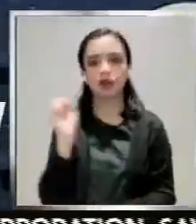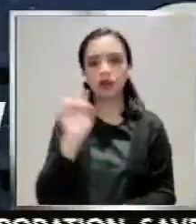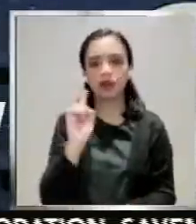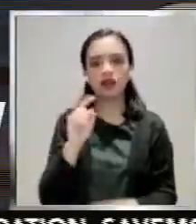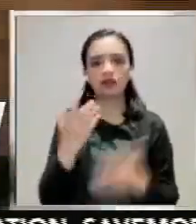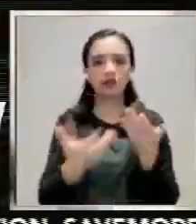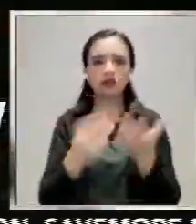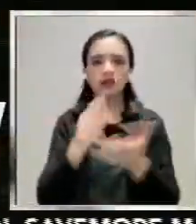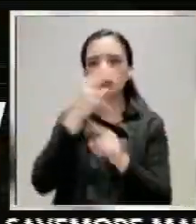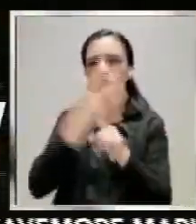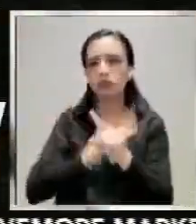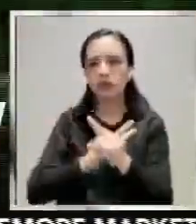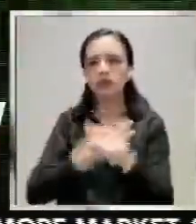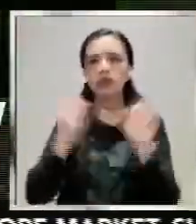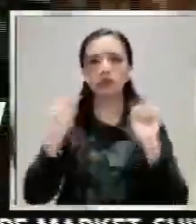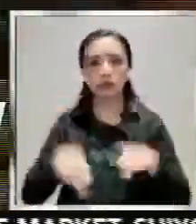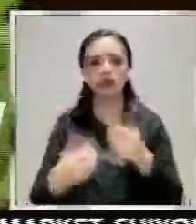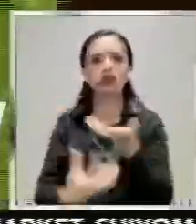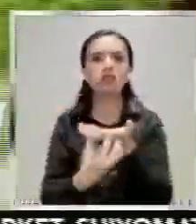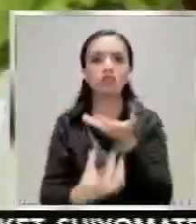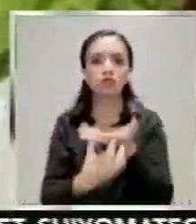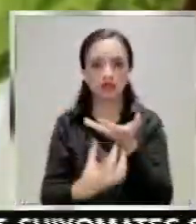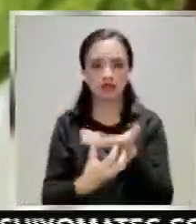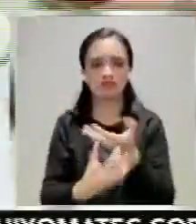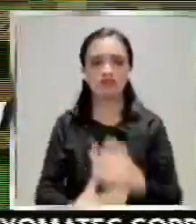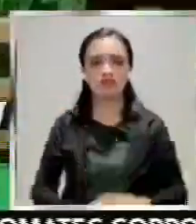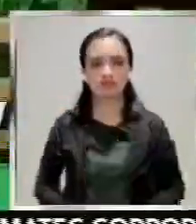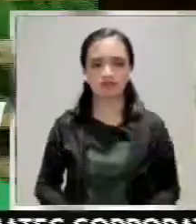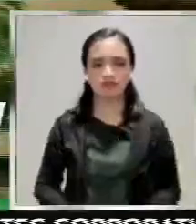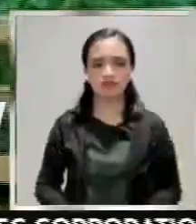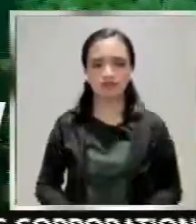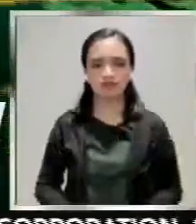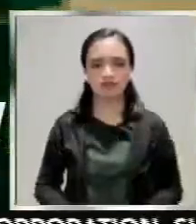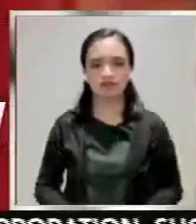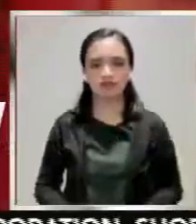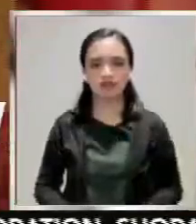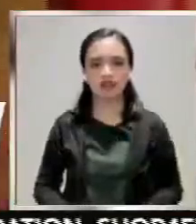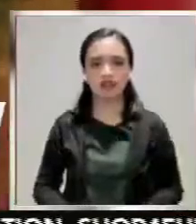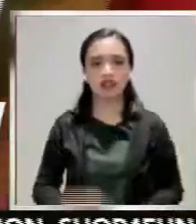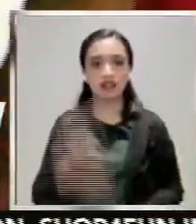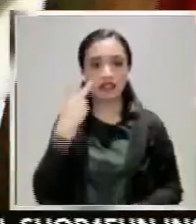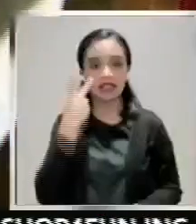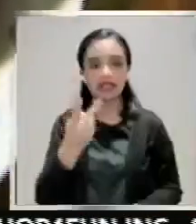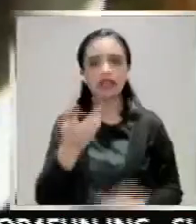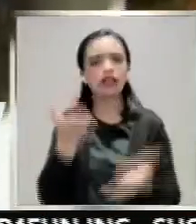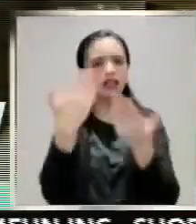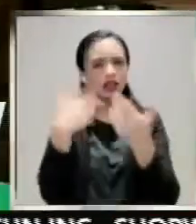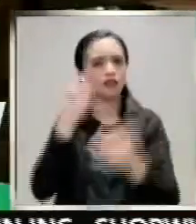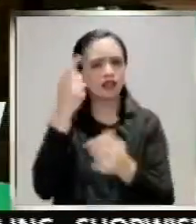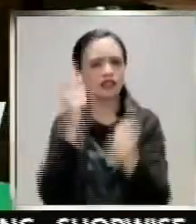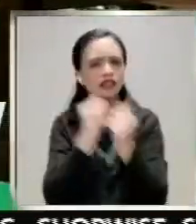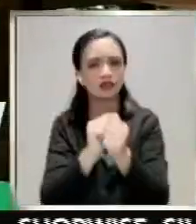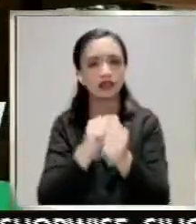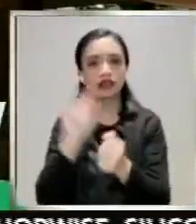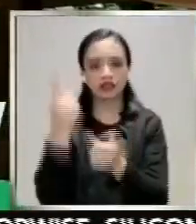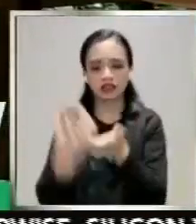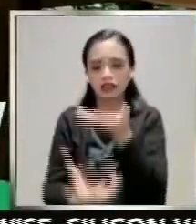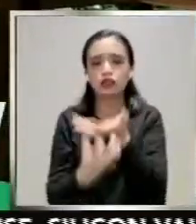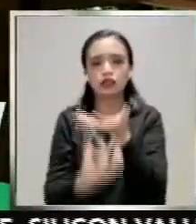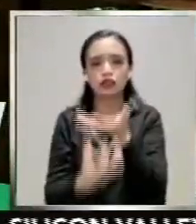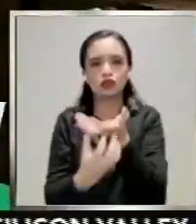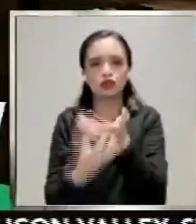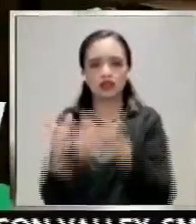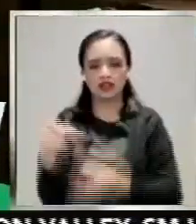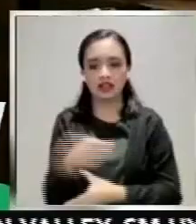siyang lutuin bago natin chain samahan niyo muna akong lutuin ang chicha worms game so